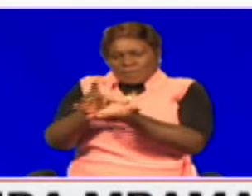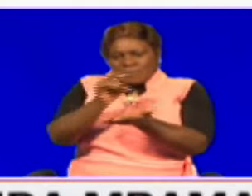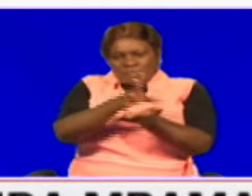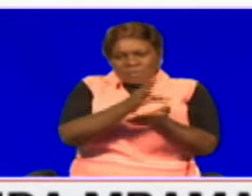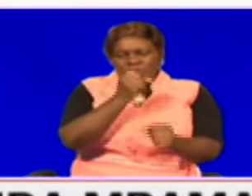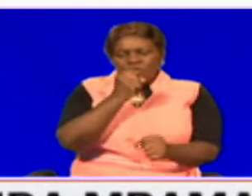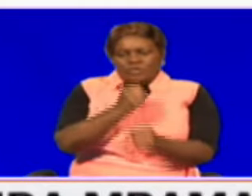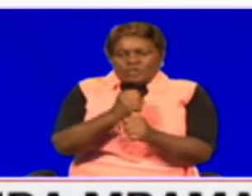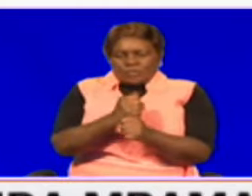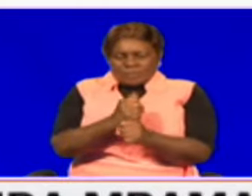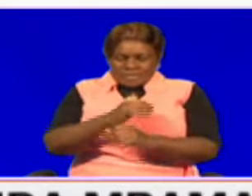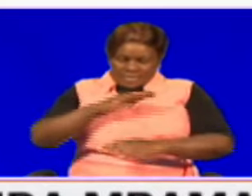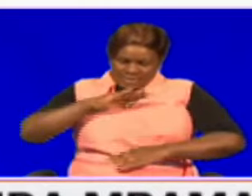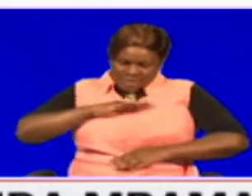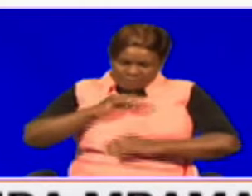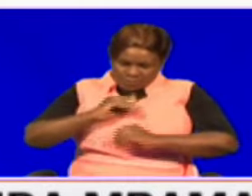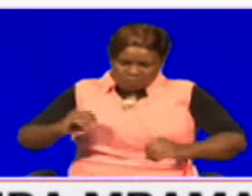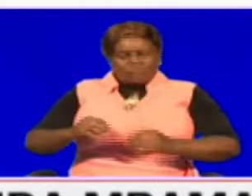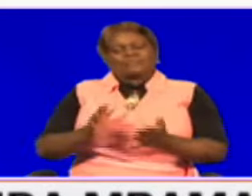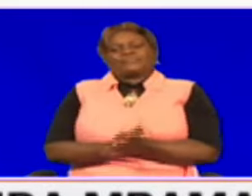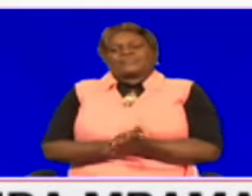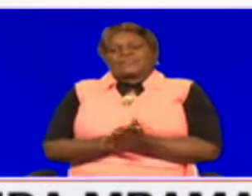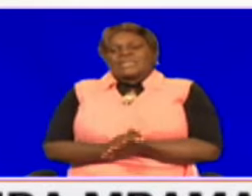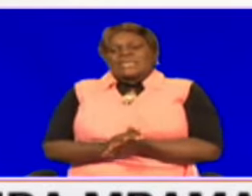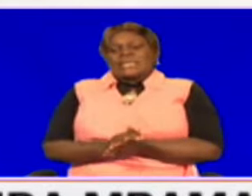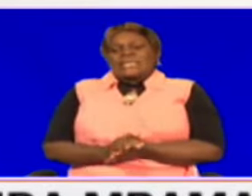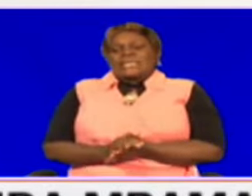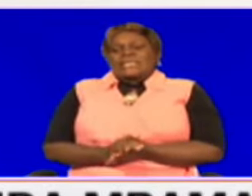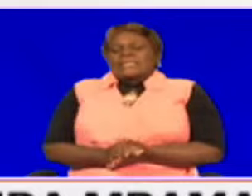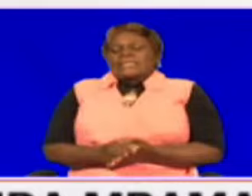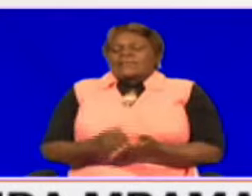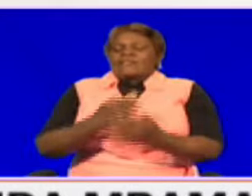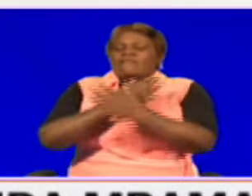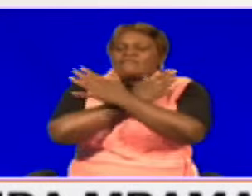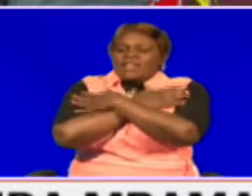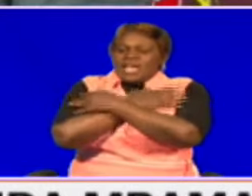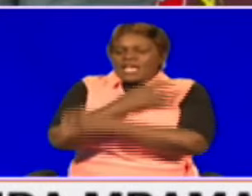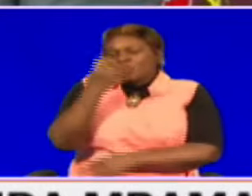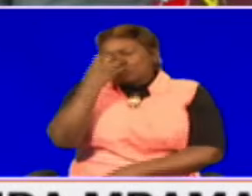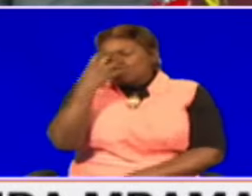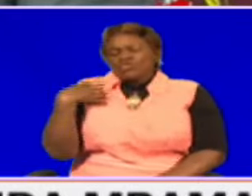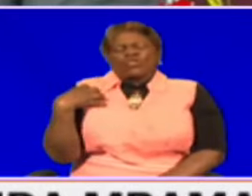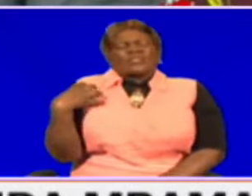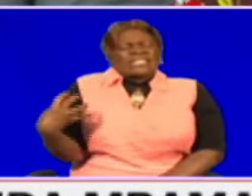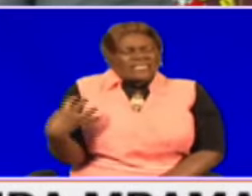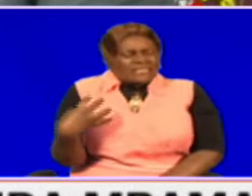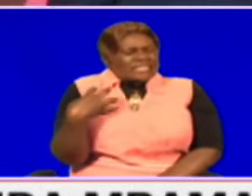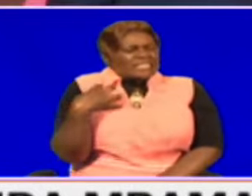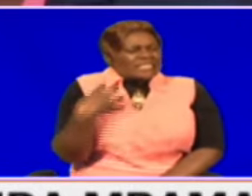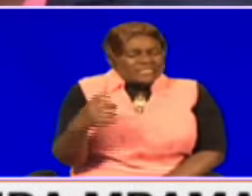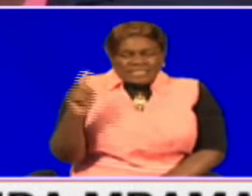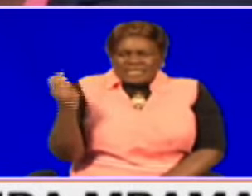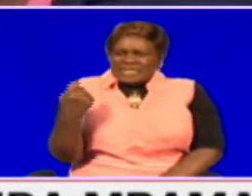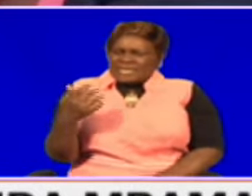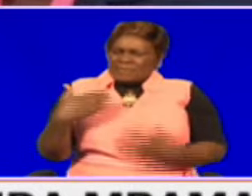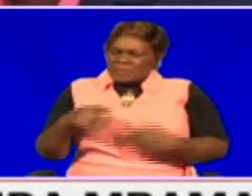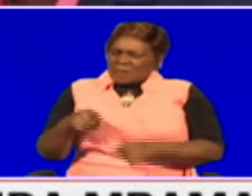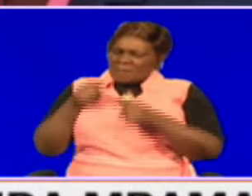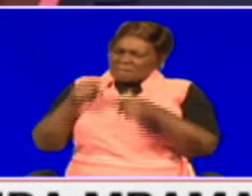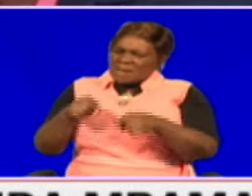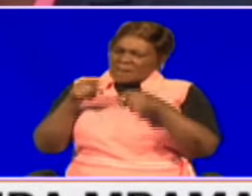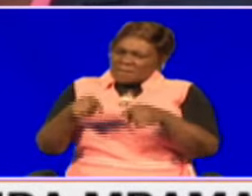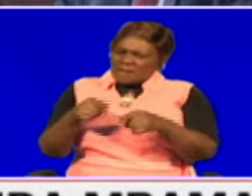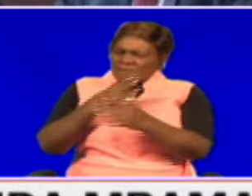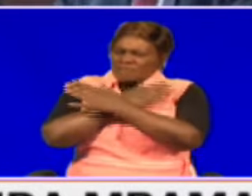kazi. Isitoshe, utajiri wa washirika wa Ruto pia ulizua ghadhabu, huku wa Kenya wakiwashutumu